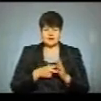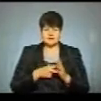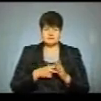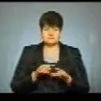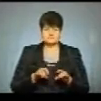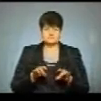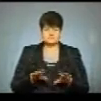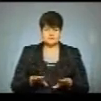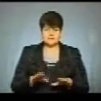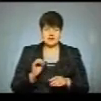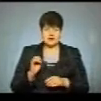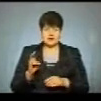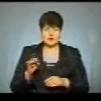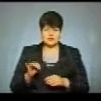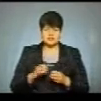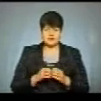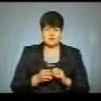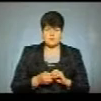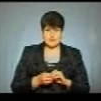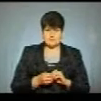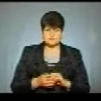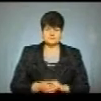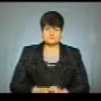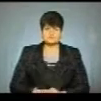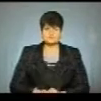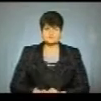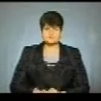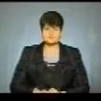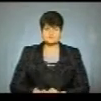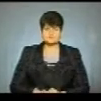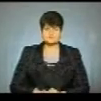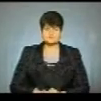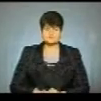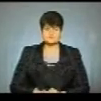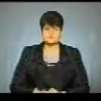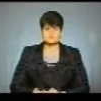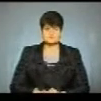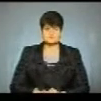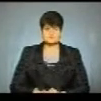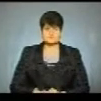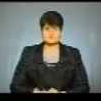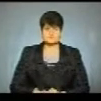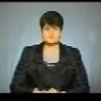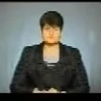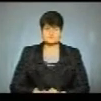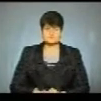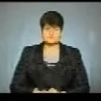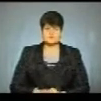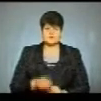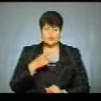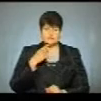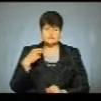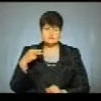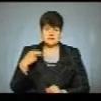розв'язання екологічних проблем. Ірина Терлюк, Андрій Бодак. Новини на Суспільному. Тернопіль. За словами